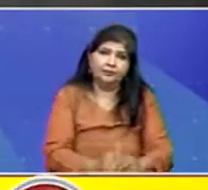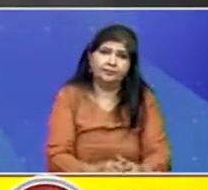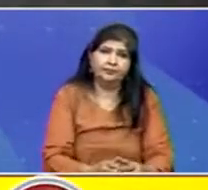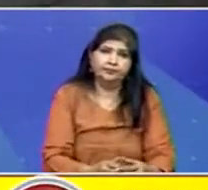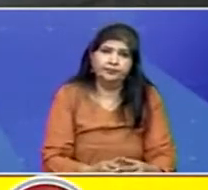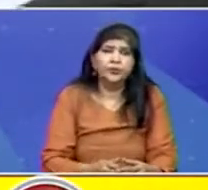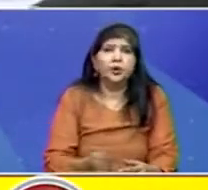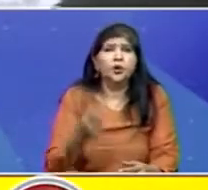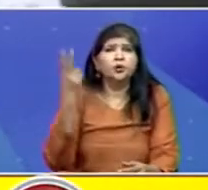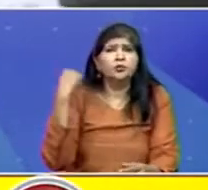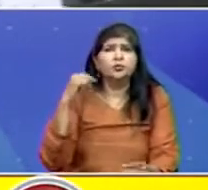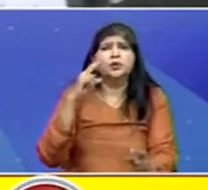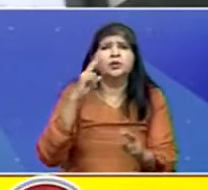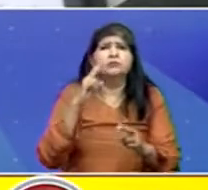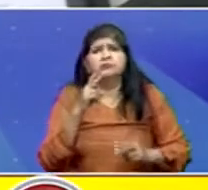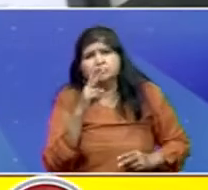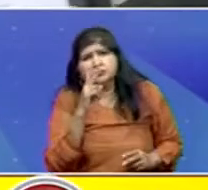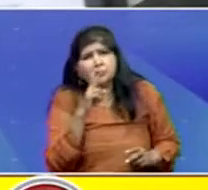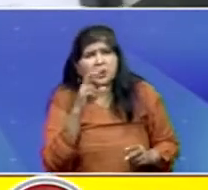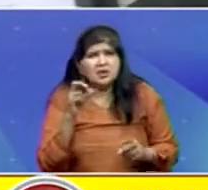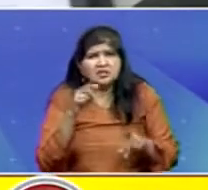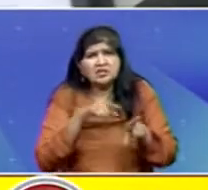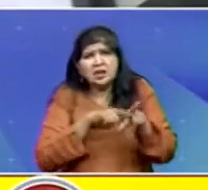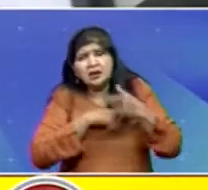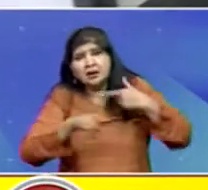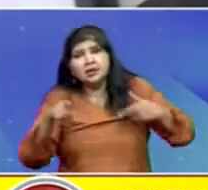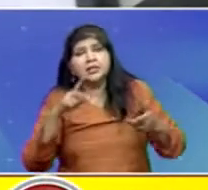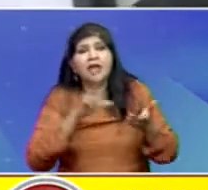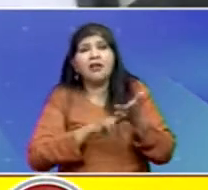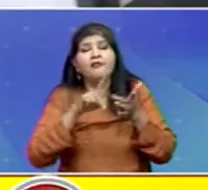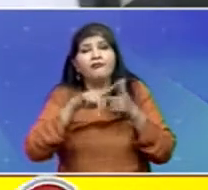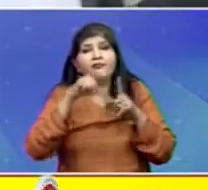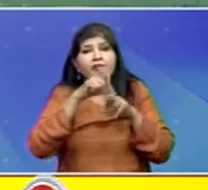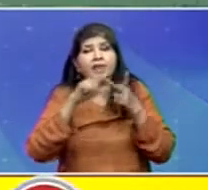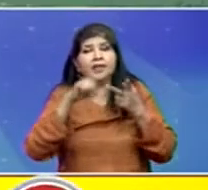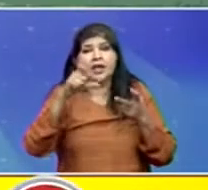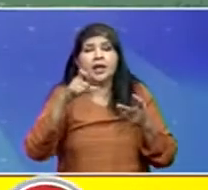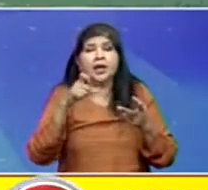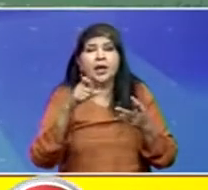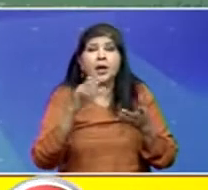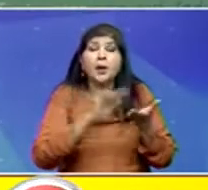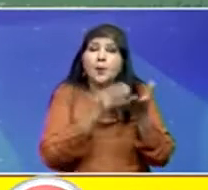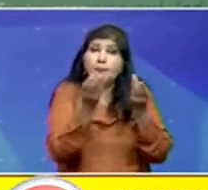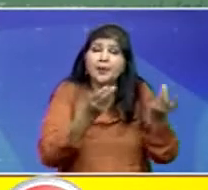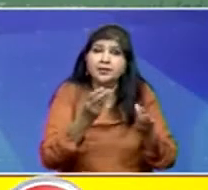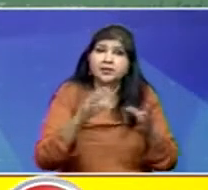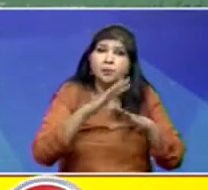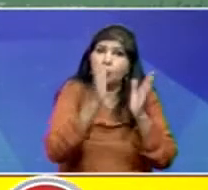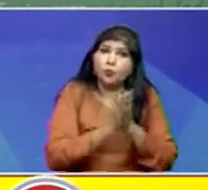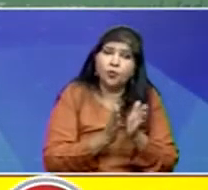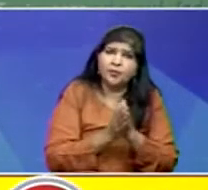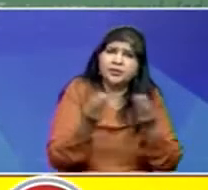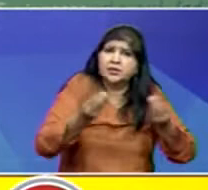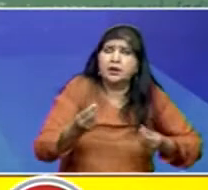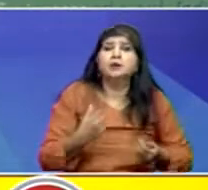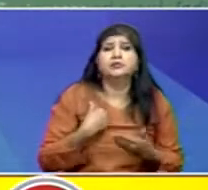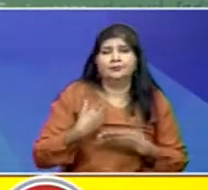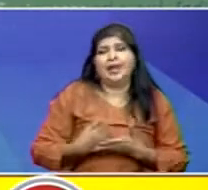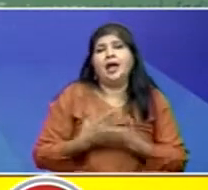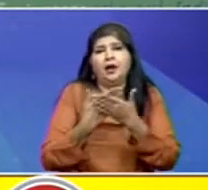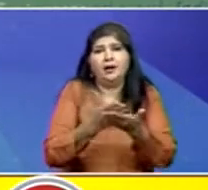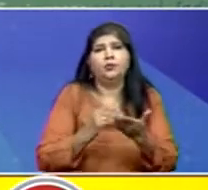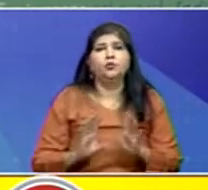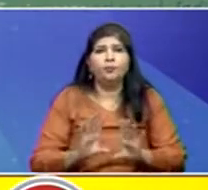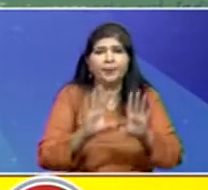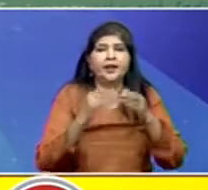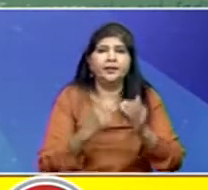पिछले दो धाई दसक से वैदिक मैथेमेटिक इस मूवमेंट को बड़े समर्पित भाव से आगे